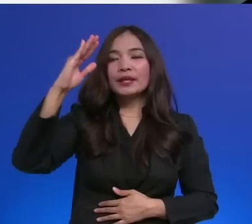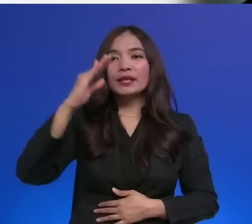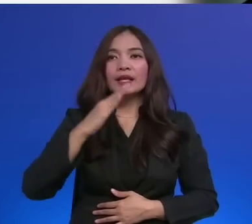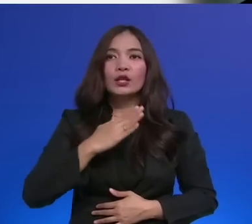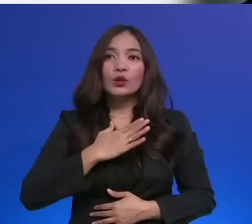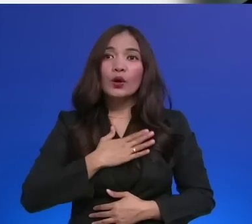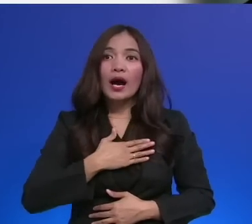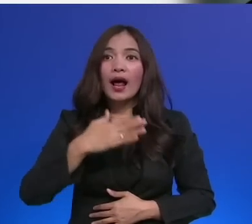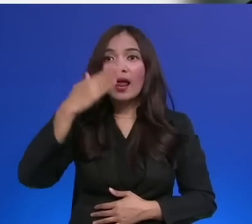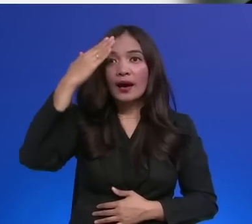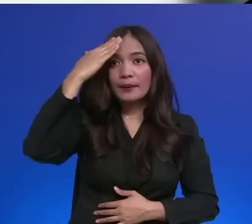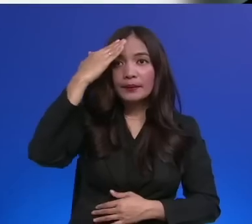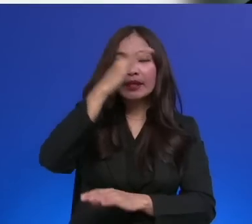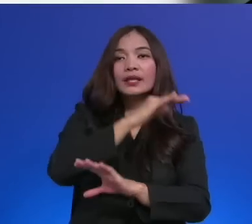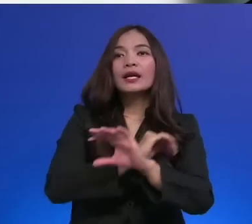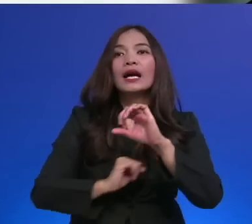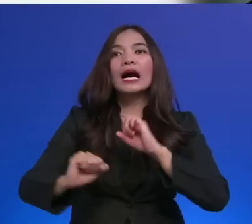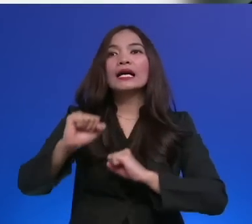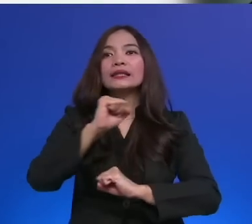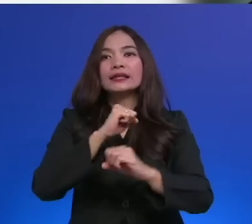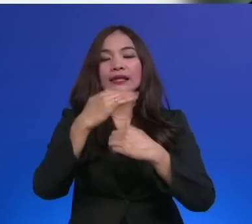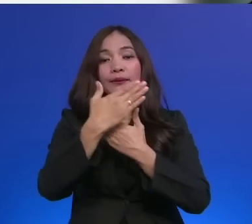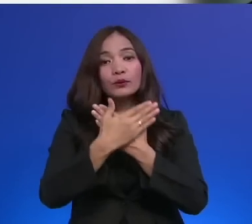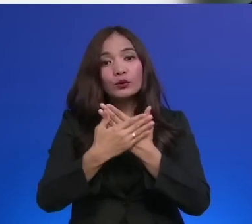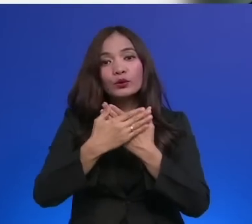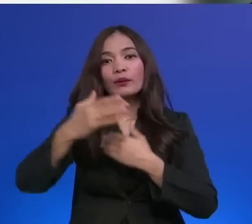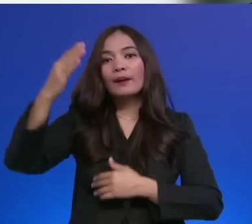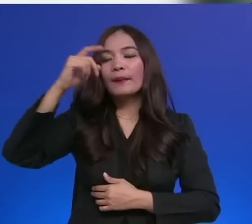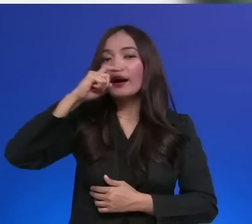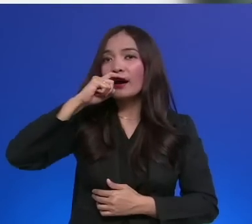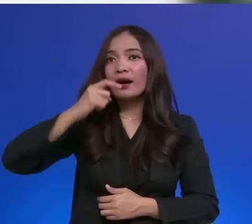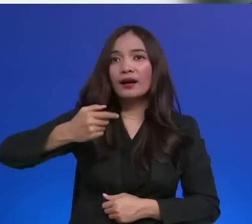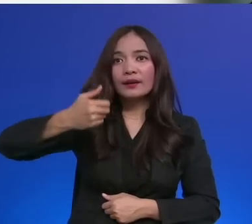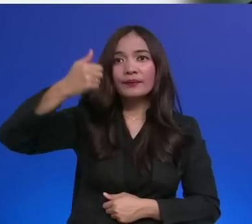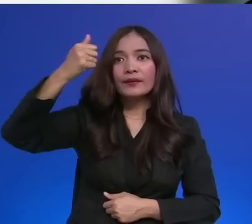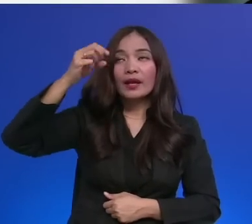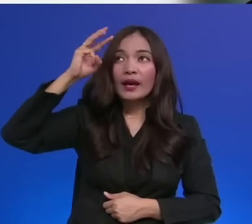lebih ku alami kasihmu Bapa,